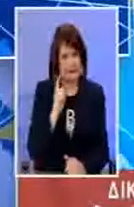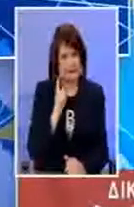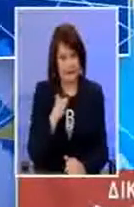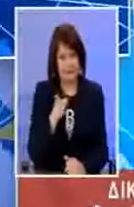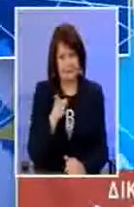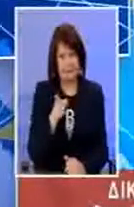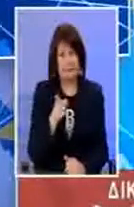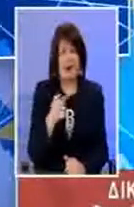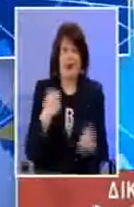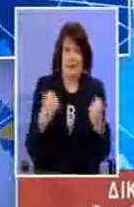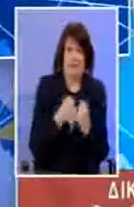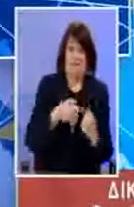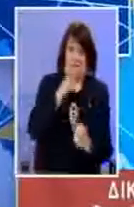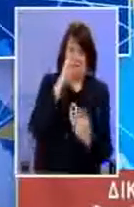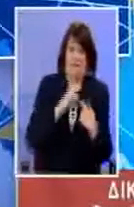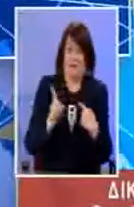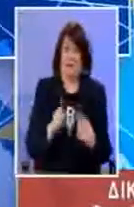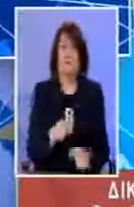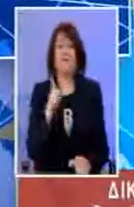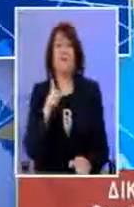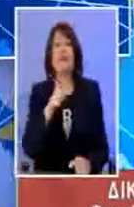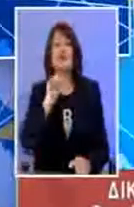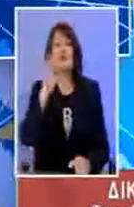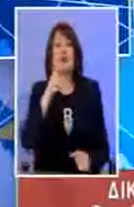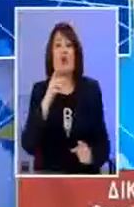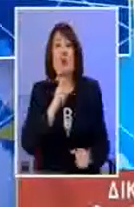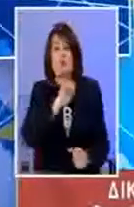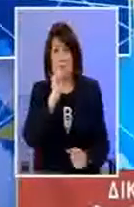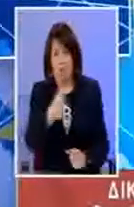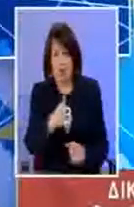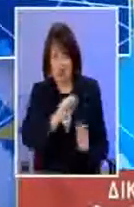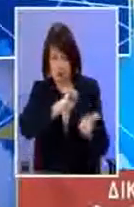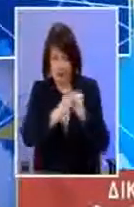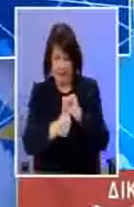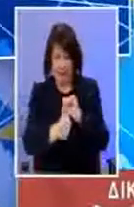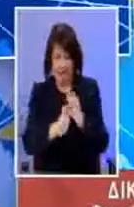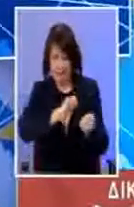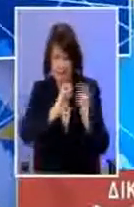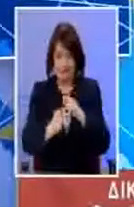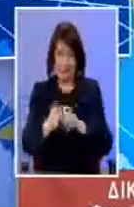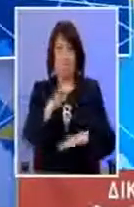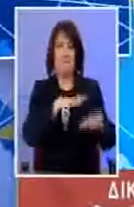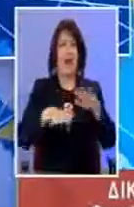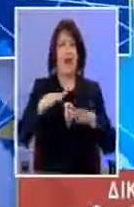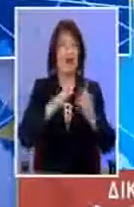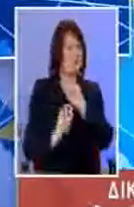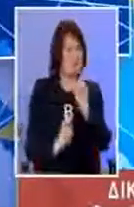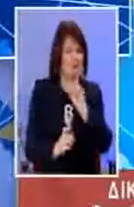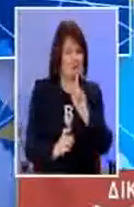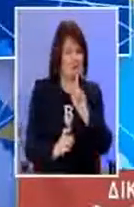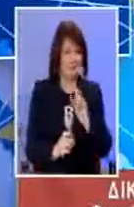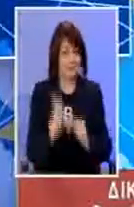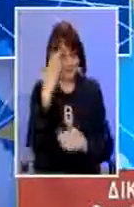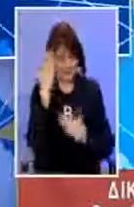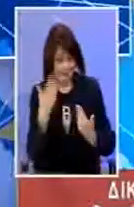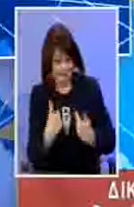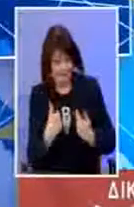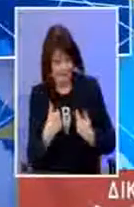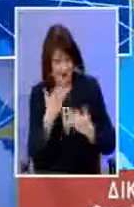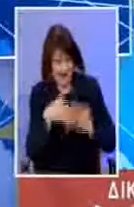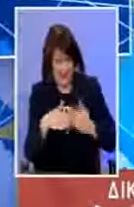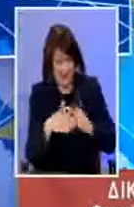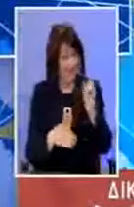δεν διεκδικήθηκαν, δεν άλλαξαν τα πράγματα. Αυτόματα. Και μαγικό τρόπο. Μόνο και μόνο, γεια σας, είμαστε εδώ.